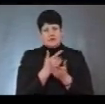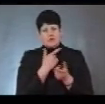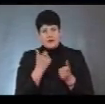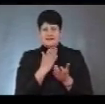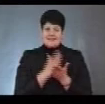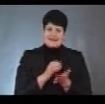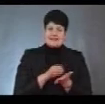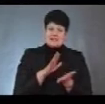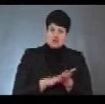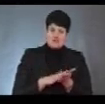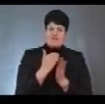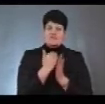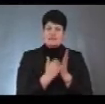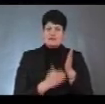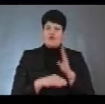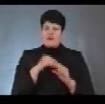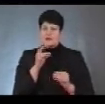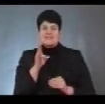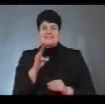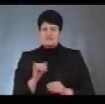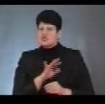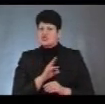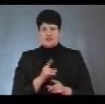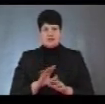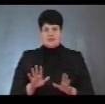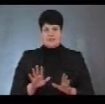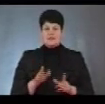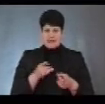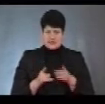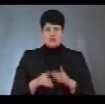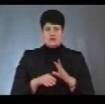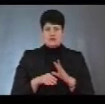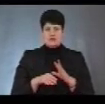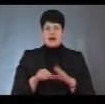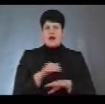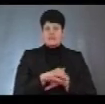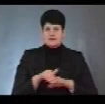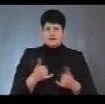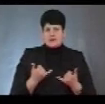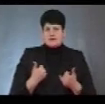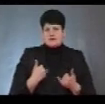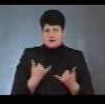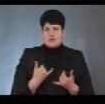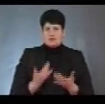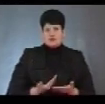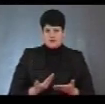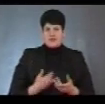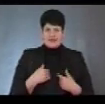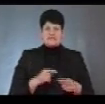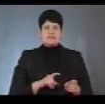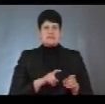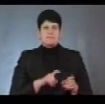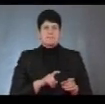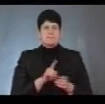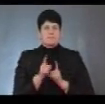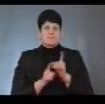зареєстровані у списку виборців чи ні. Є за дійсно діючою адресою, де я зараз проживаю. Я змінила місце проживання і